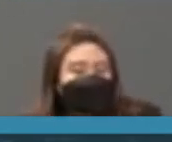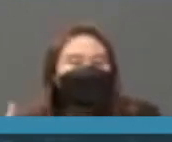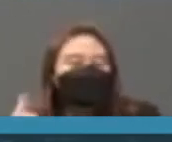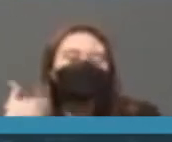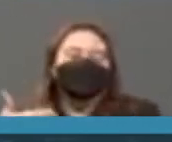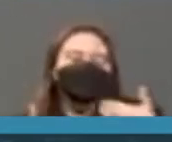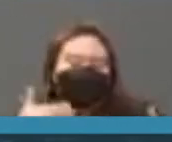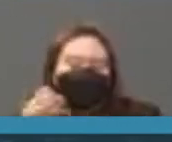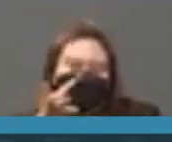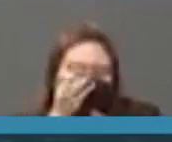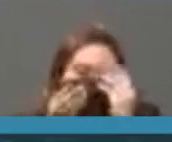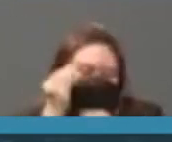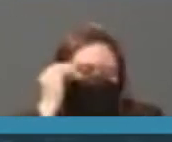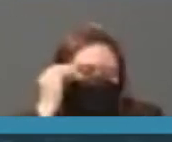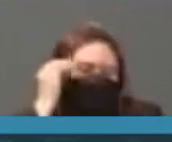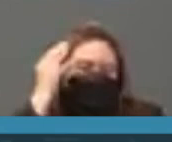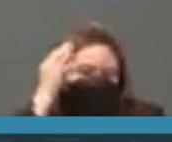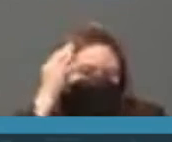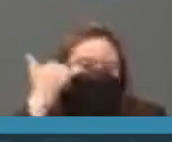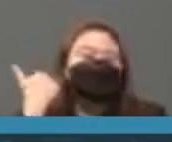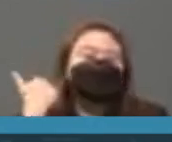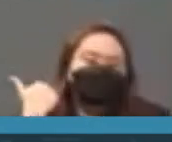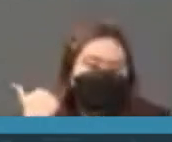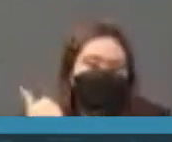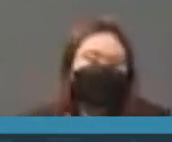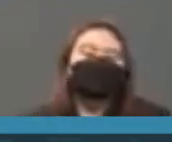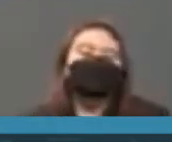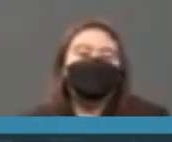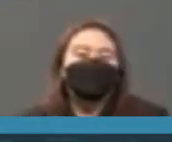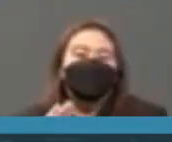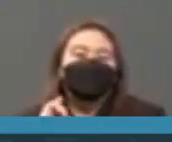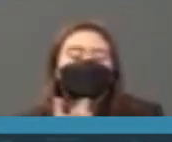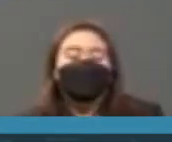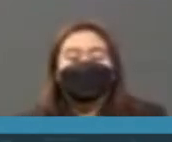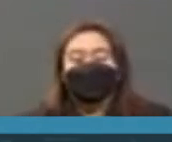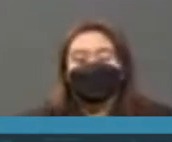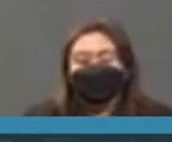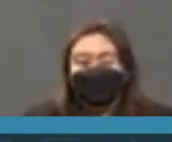แต่เวลา9 นาฬิกาถึง 20 นาฬิกาผดิษฐ์นาถวันแสนสุขรายงาน